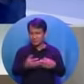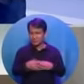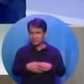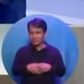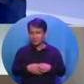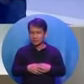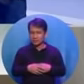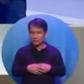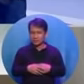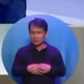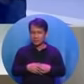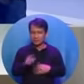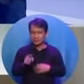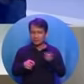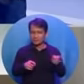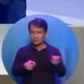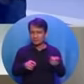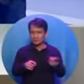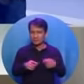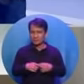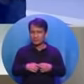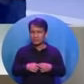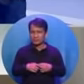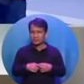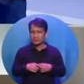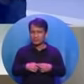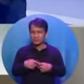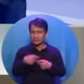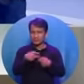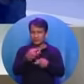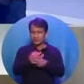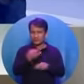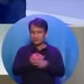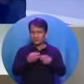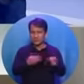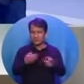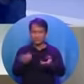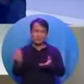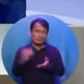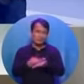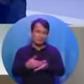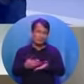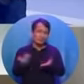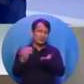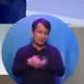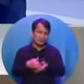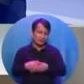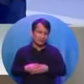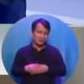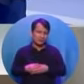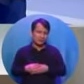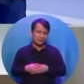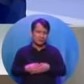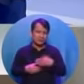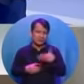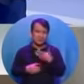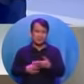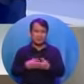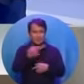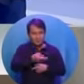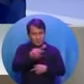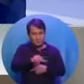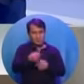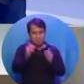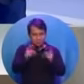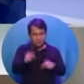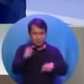po masyadong maayos ang, ano, para po mahirap pag nauli. Sir, nauli po ba? Kung saan ay napapagsabihan namin doon sa